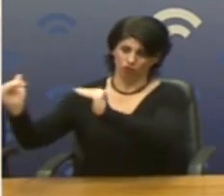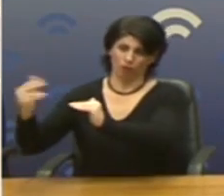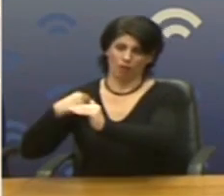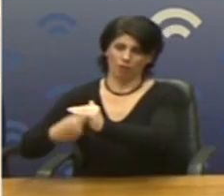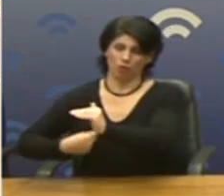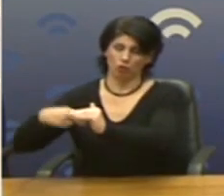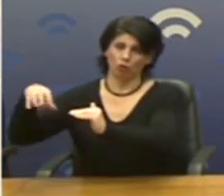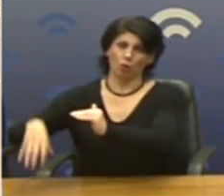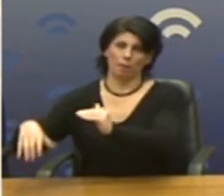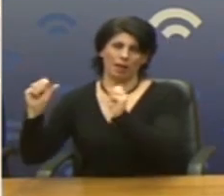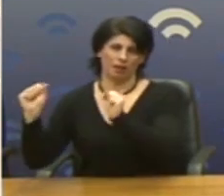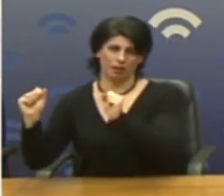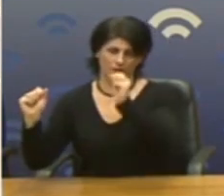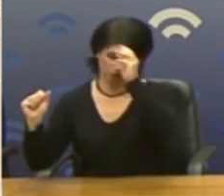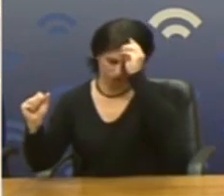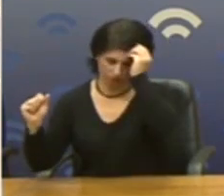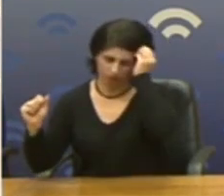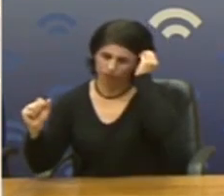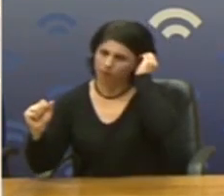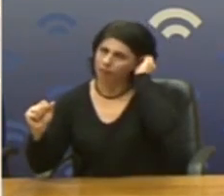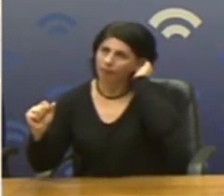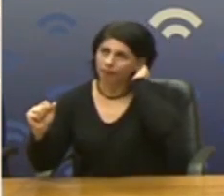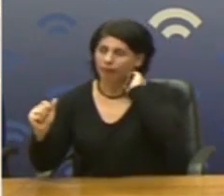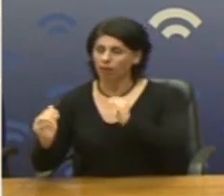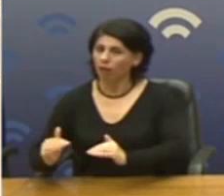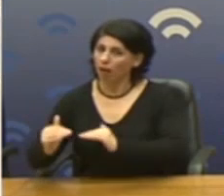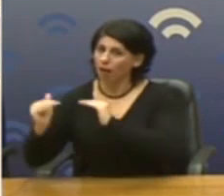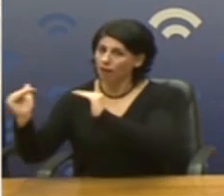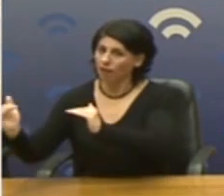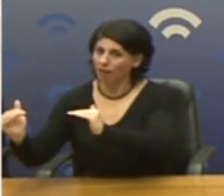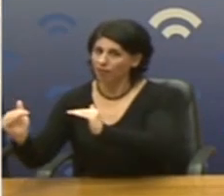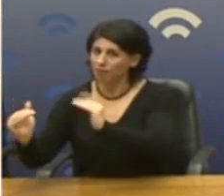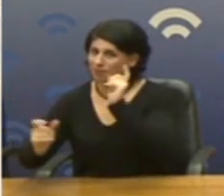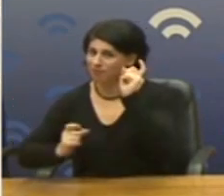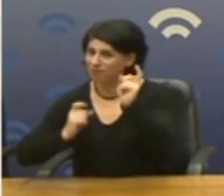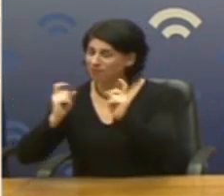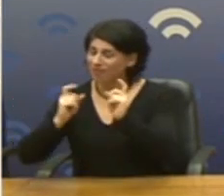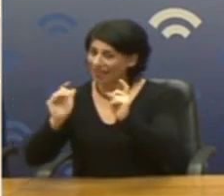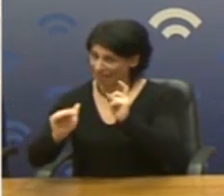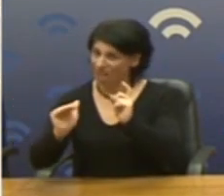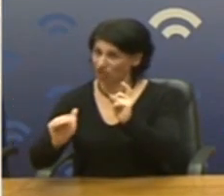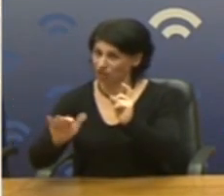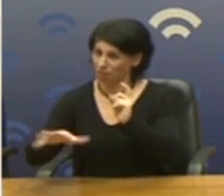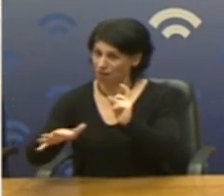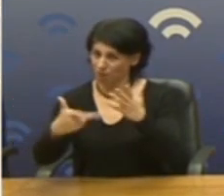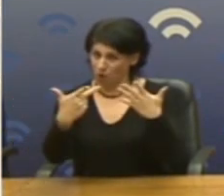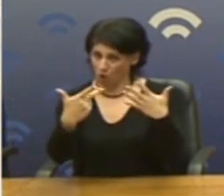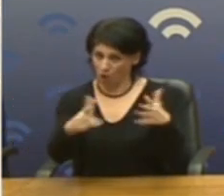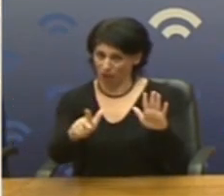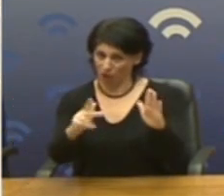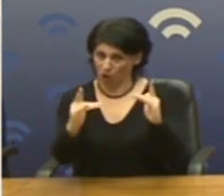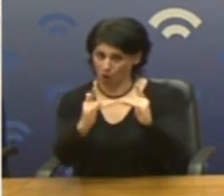δημοσίου τομέα υγείας. Αναβάθμιση βέβαια, να ρωτήσουμε, λέτε εσείς τις περίπου 800